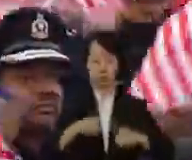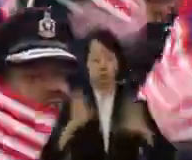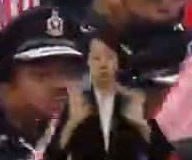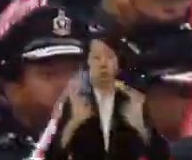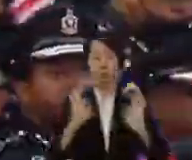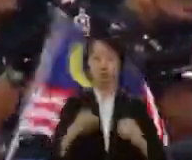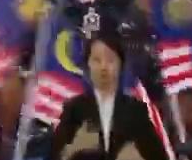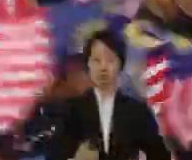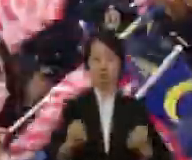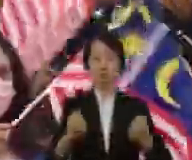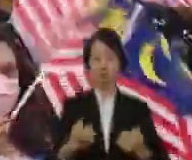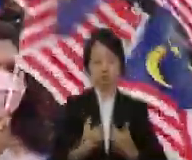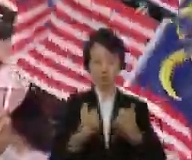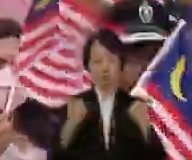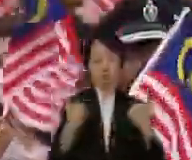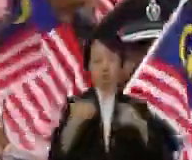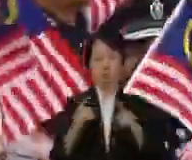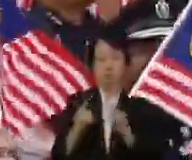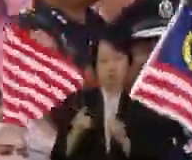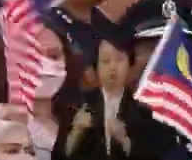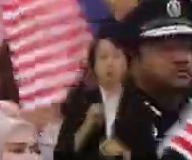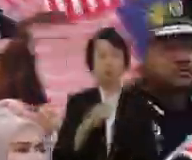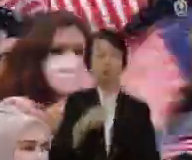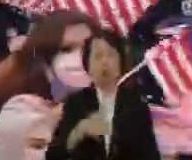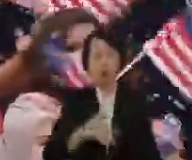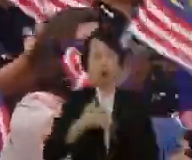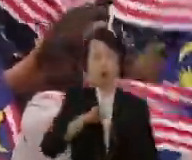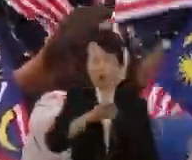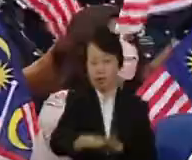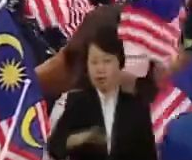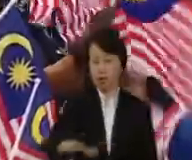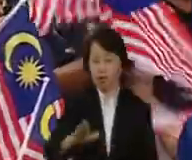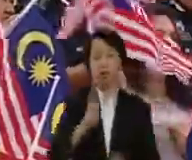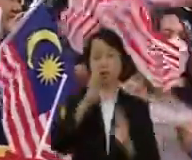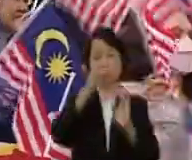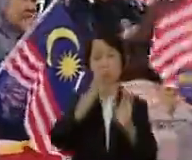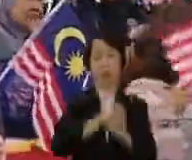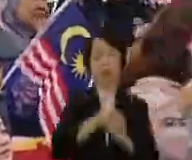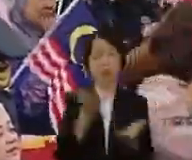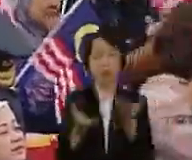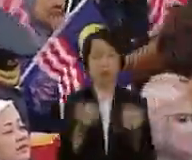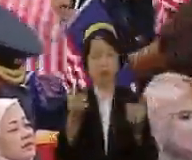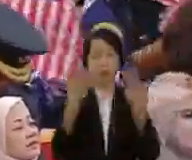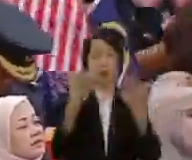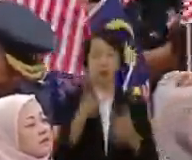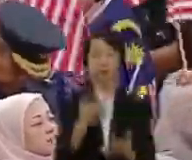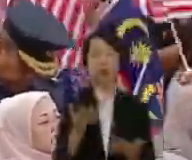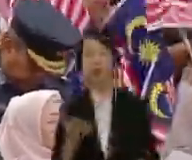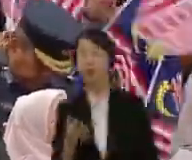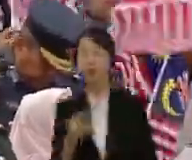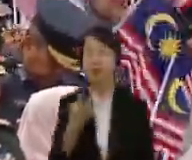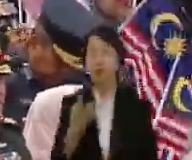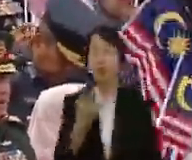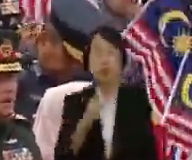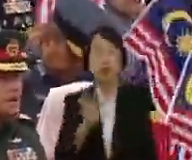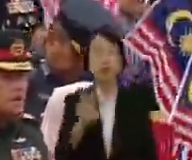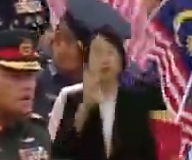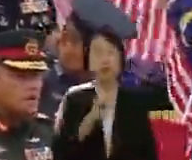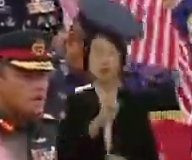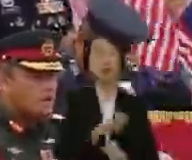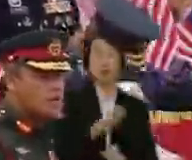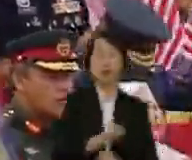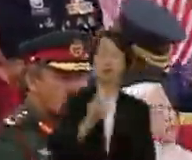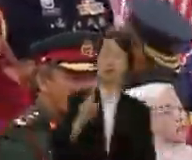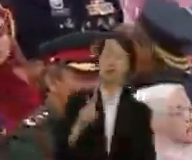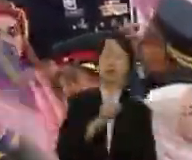uniform masing-masing. Dan saya rasa adik-adik kita yang turut serta di sini juga mungkin ramai yang sudah teruja, mungkin ingin memilih pekerjaan